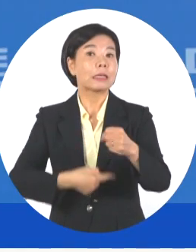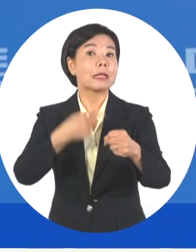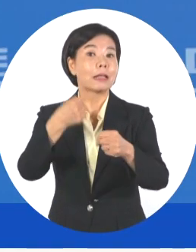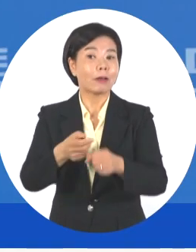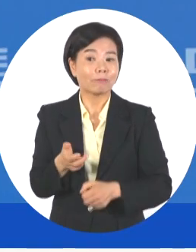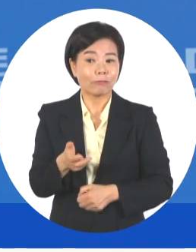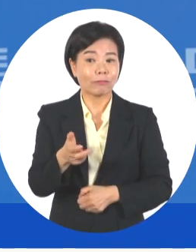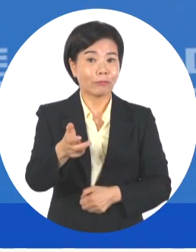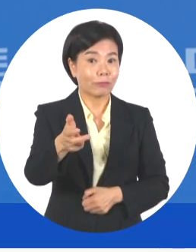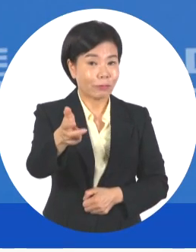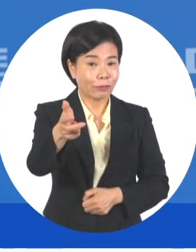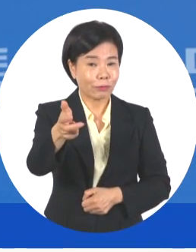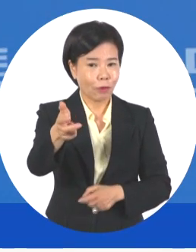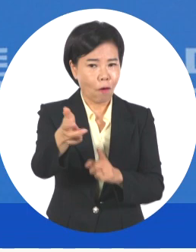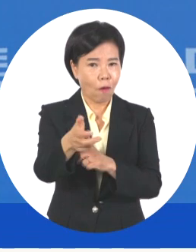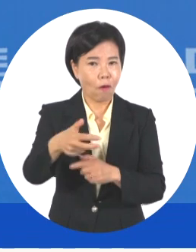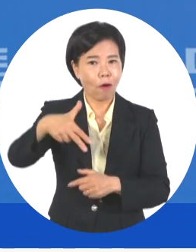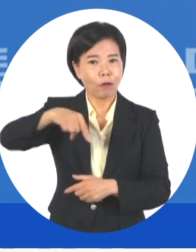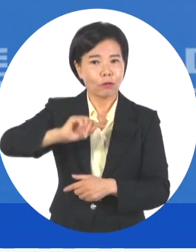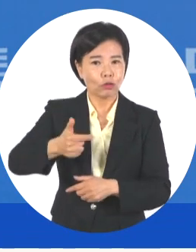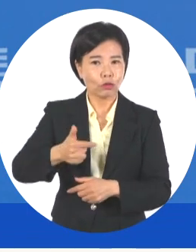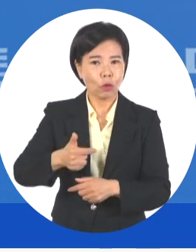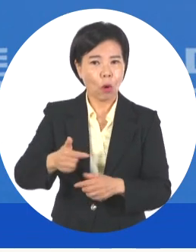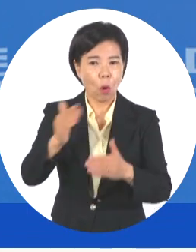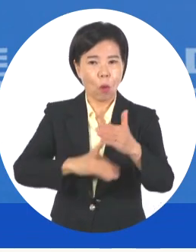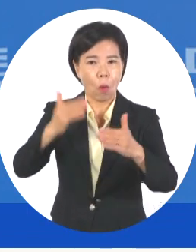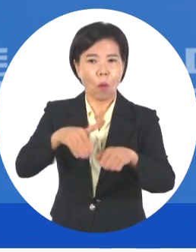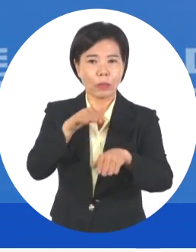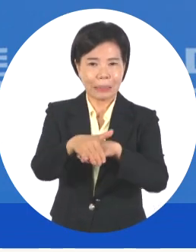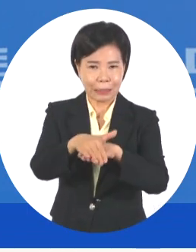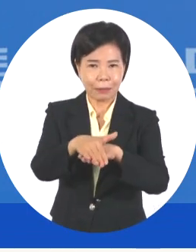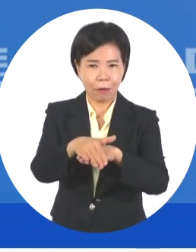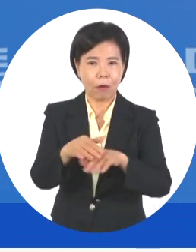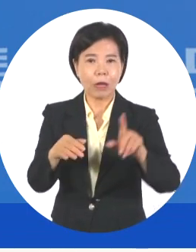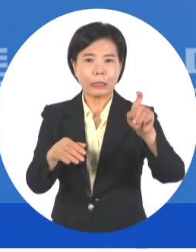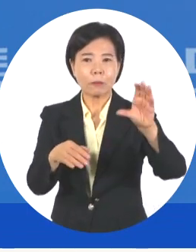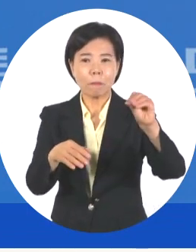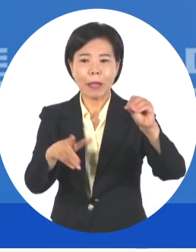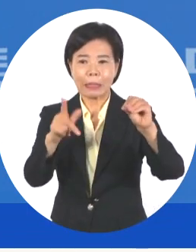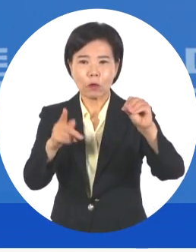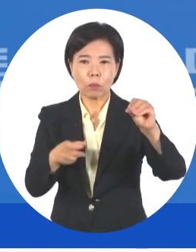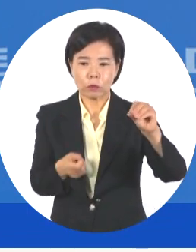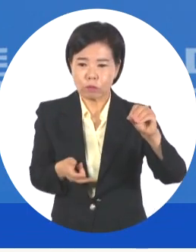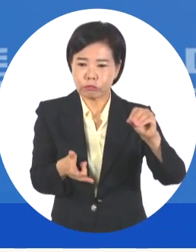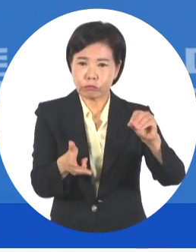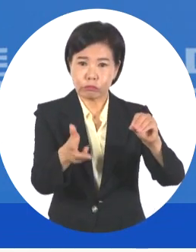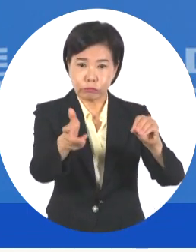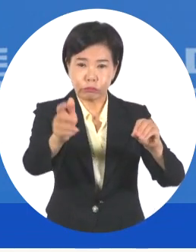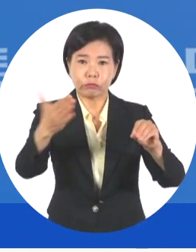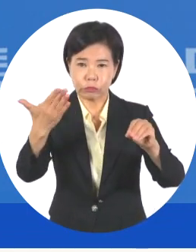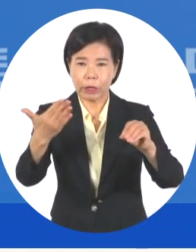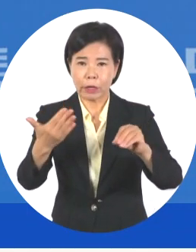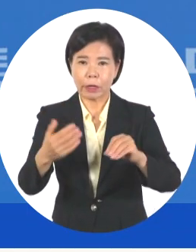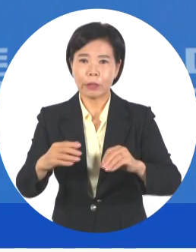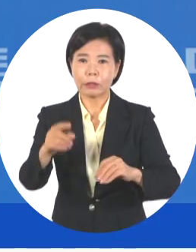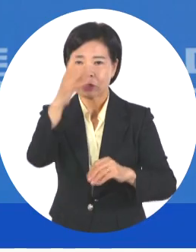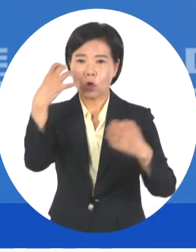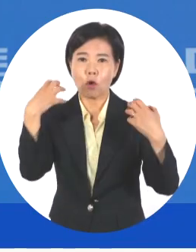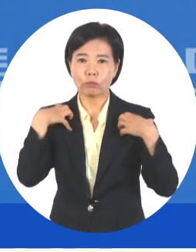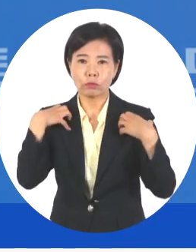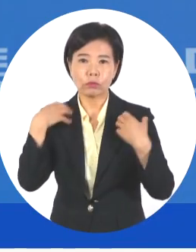주행거리는 우리 중공영제 버스들이 연간 10만 킬로 정도 운행을 하고 있는 것을 표본으로 삼았습니다. 여기에